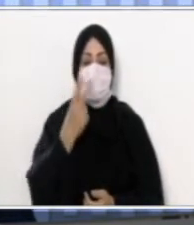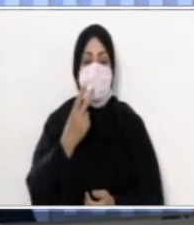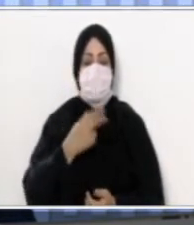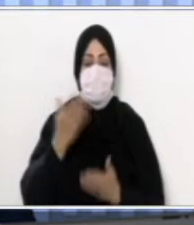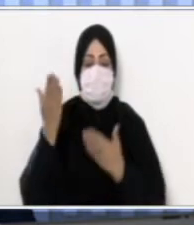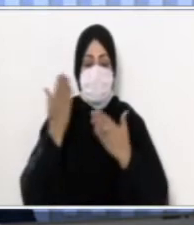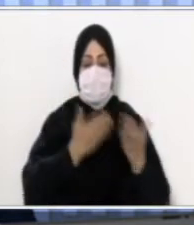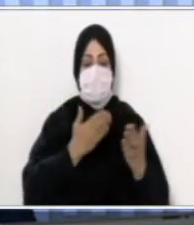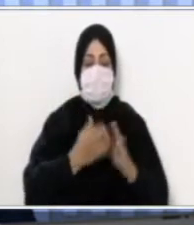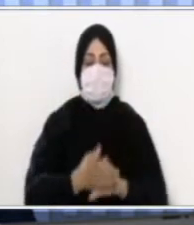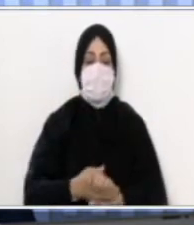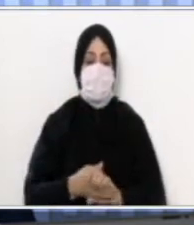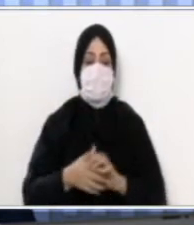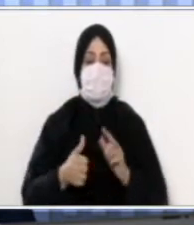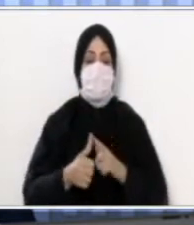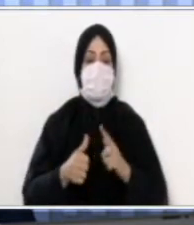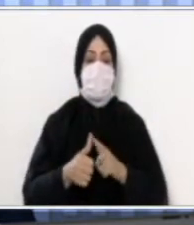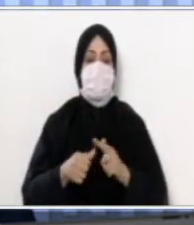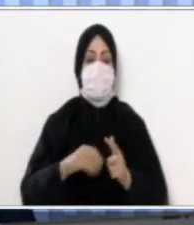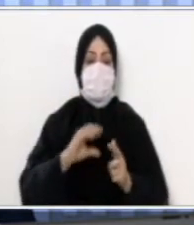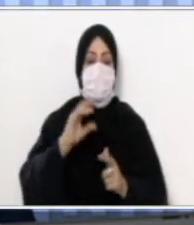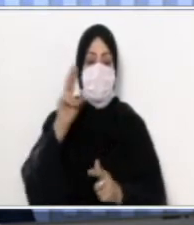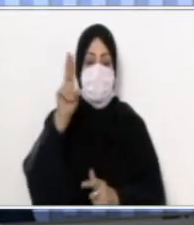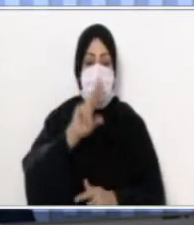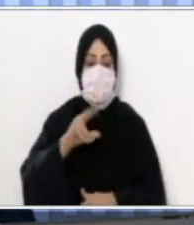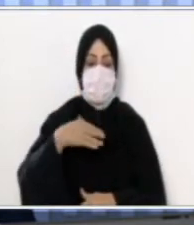وسواس قهري بشكل يعني عالجت